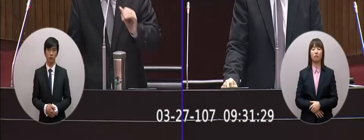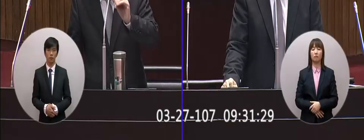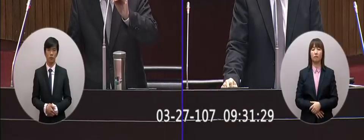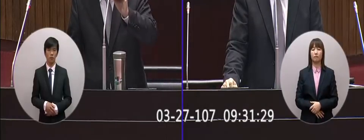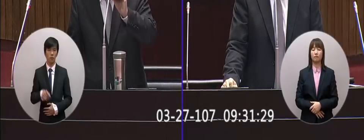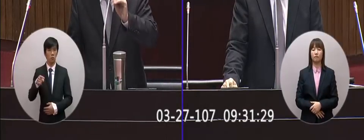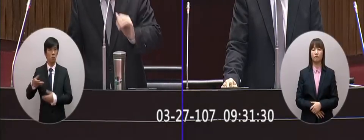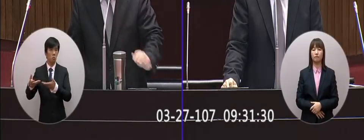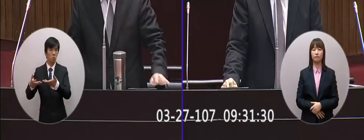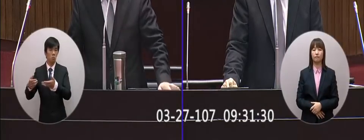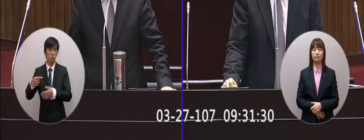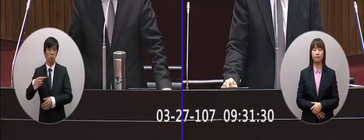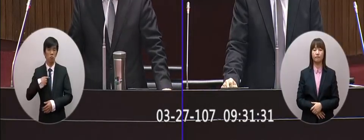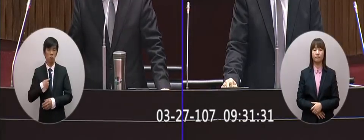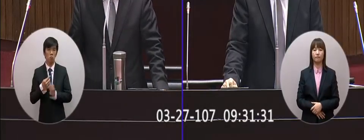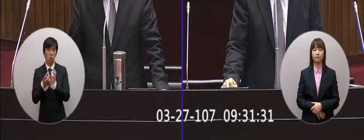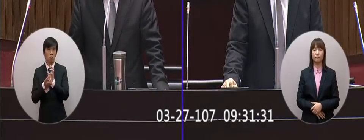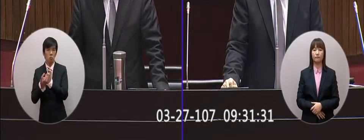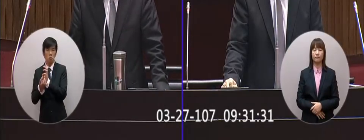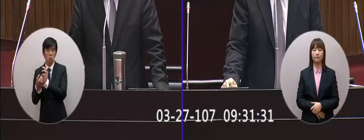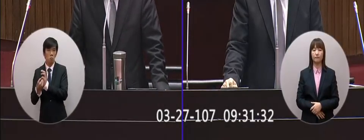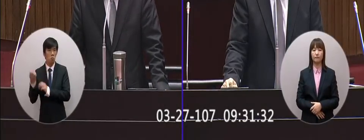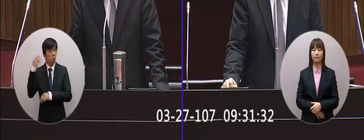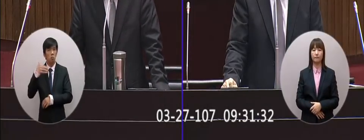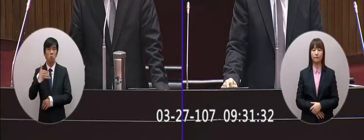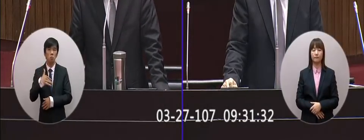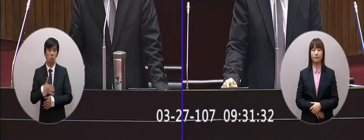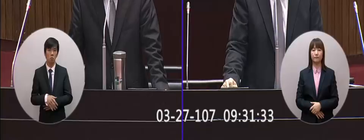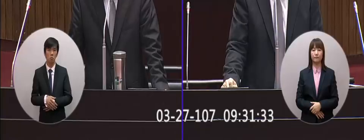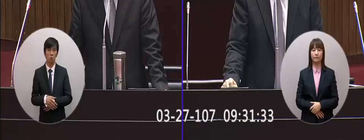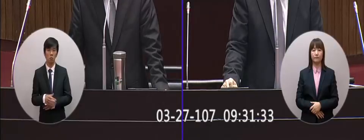分因为我还没有掌握，我来了解一下